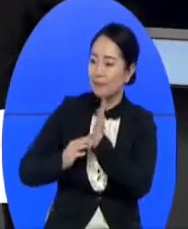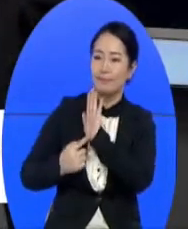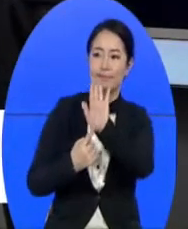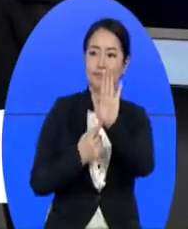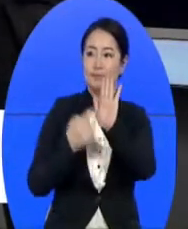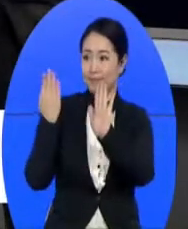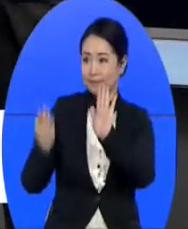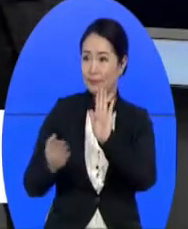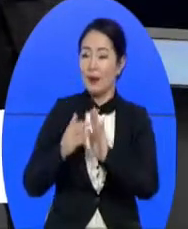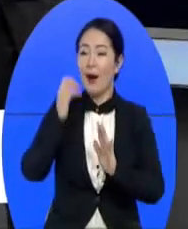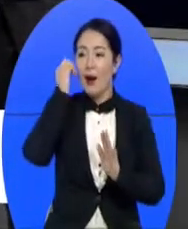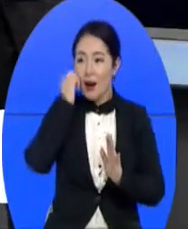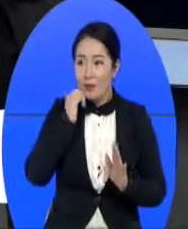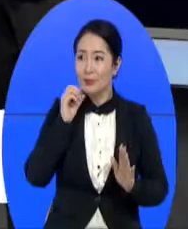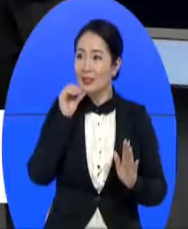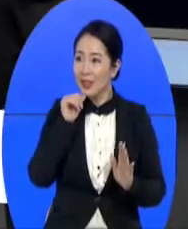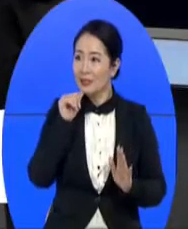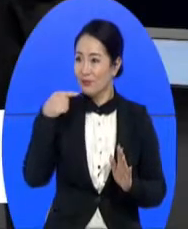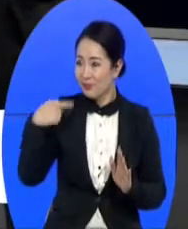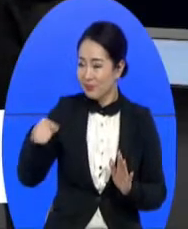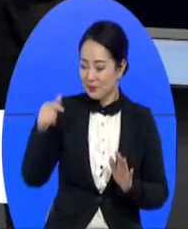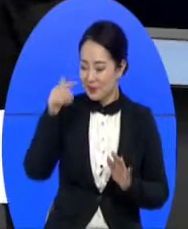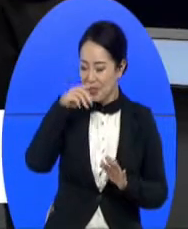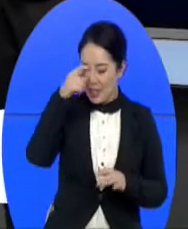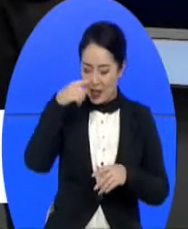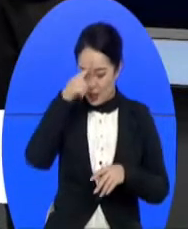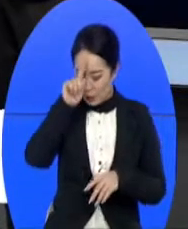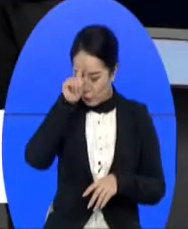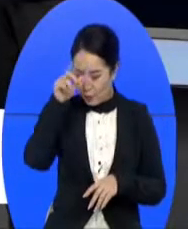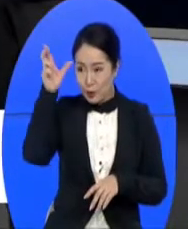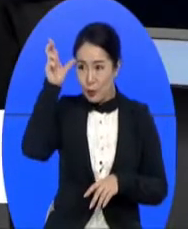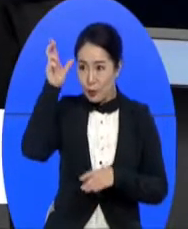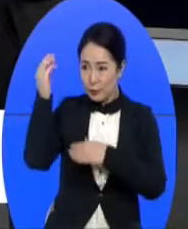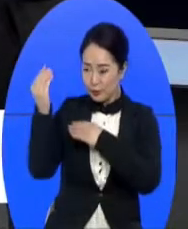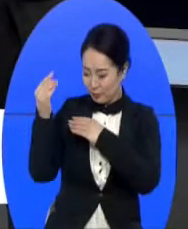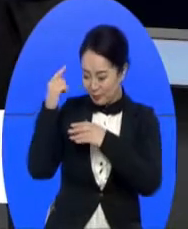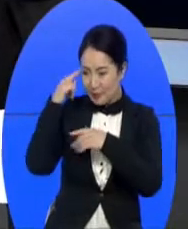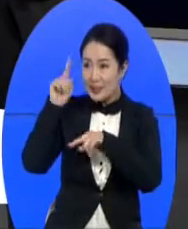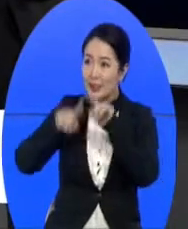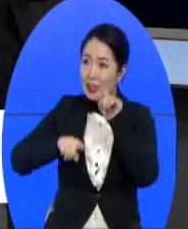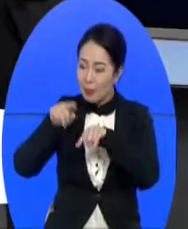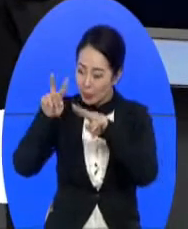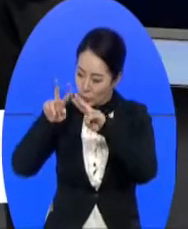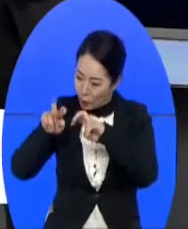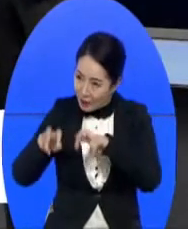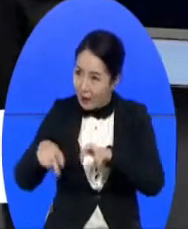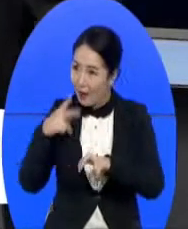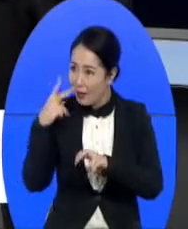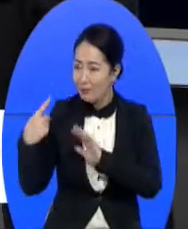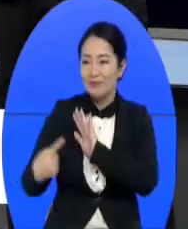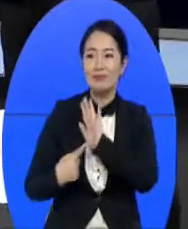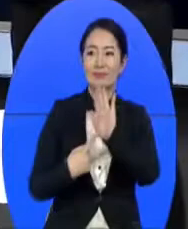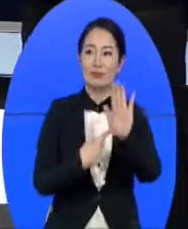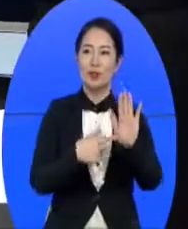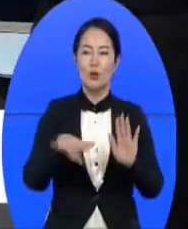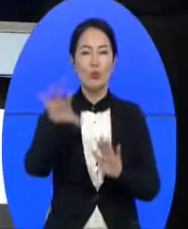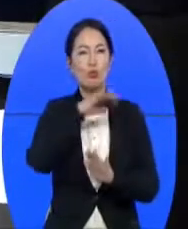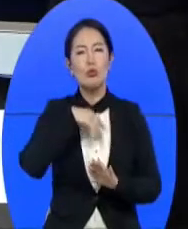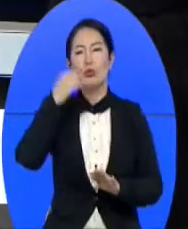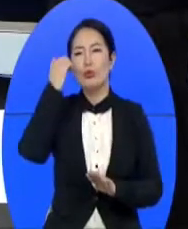байна. Ахмад насны одоо эрүүл мэндийн боловсрол гэсэн судалгааг нийгмийн эрүүл мэндийн үндэсний төвөөс гаргасан. Энэ судалгаанаас харахад манай Монгол улсын нийт